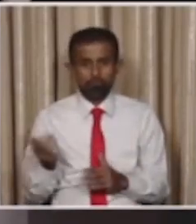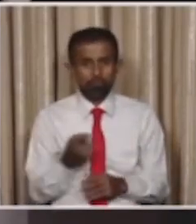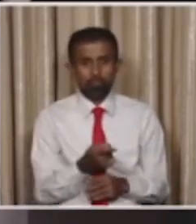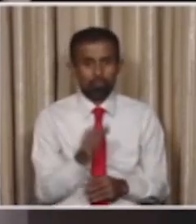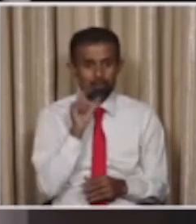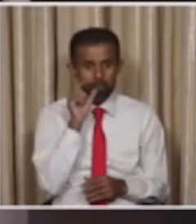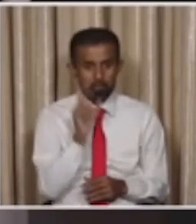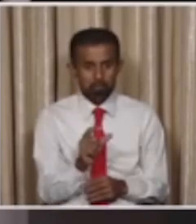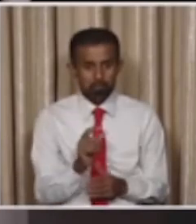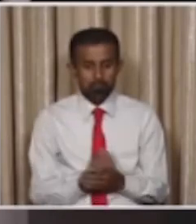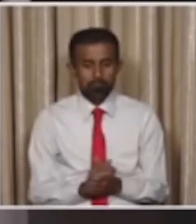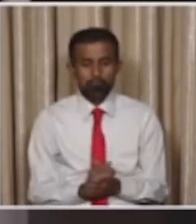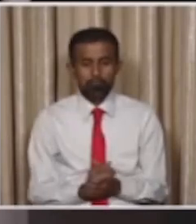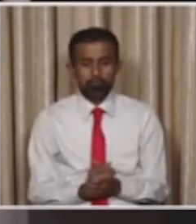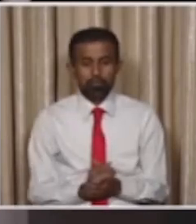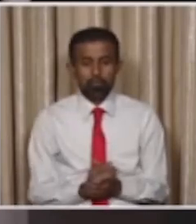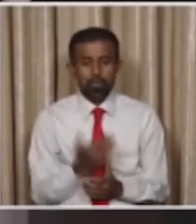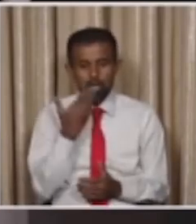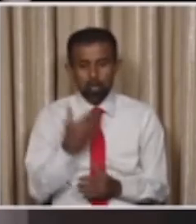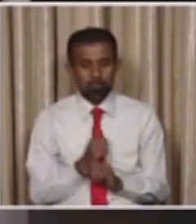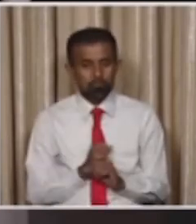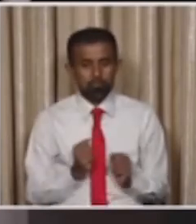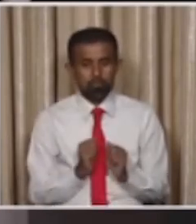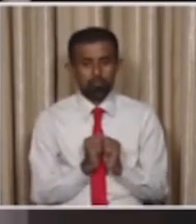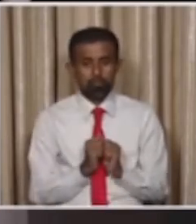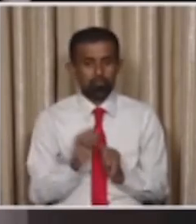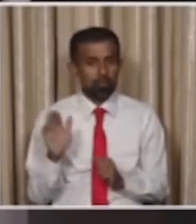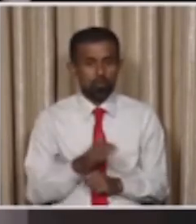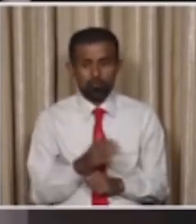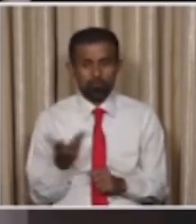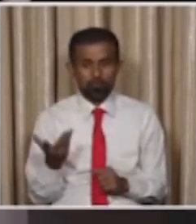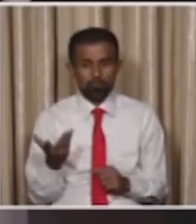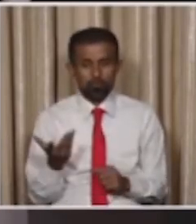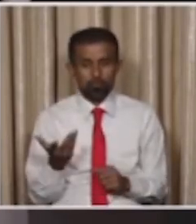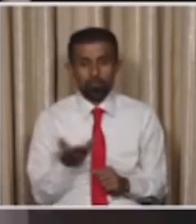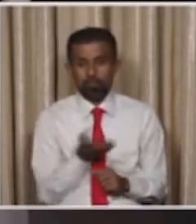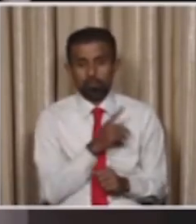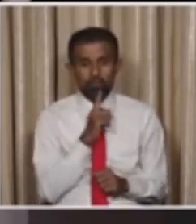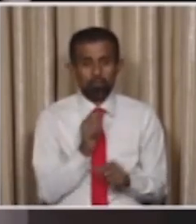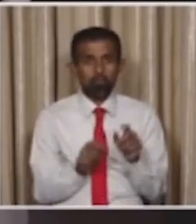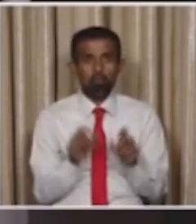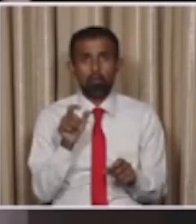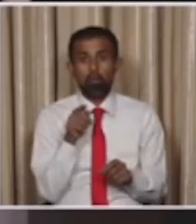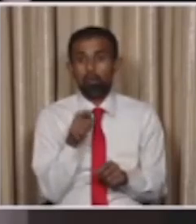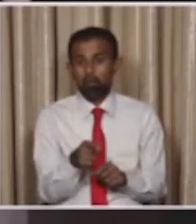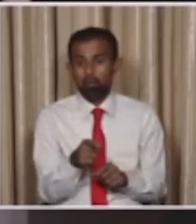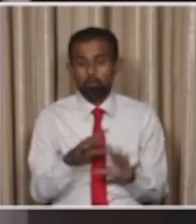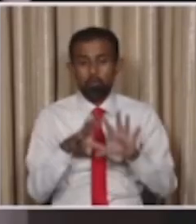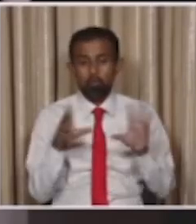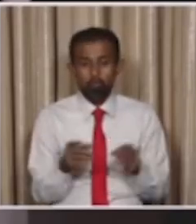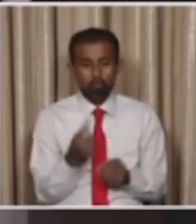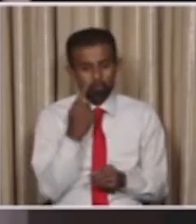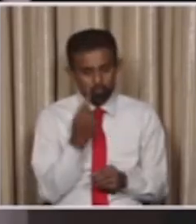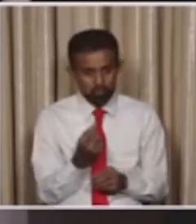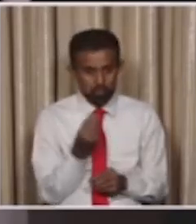සානුකම්පිකව හිතලා බලලා නිවාඩු නොමැතිව සේවයට වාර්තා නොකර සිටින ඉහත සඳහන් පුද්ගලින් හට මෙම පොදු සමාව ලබා